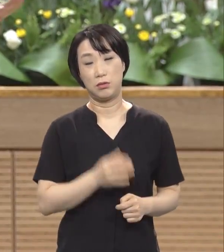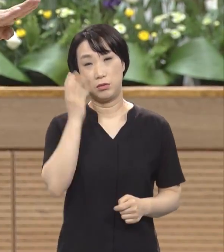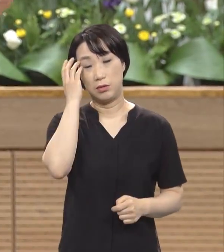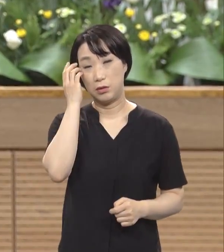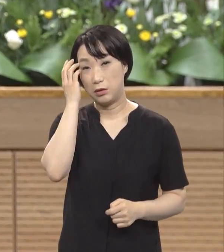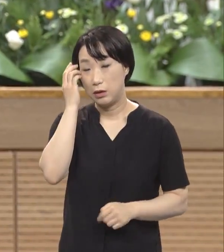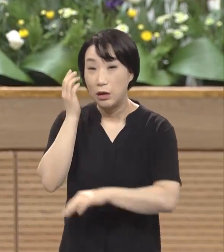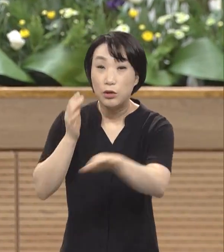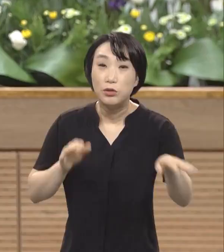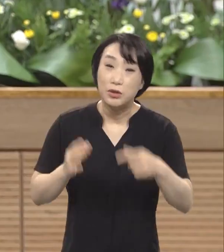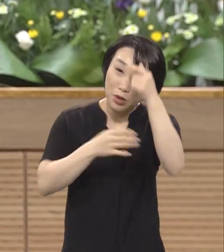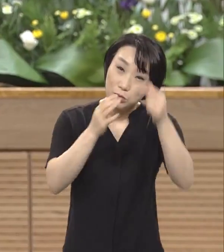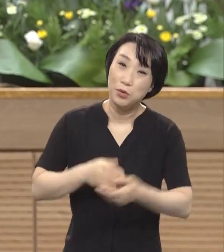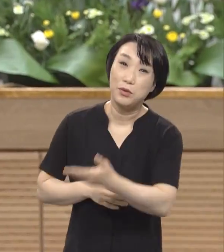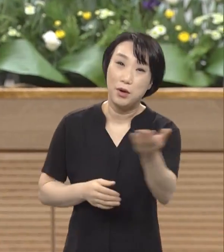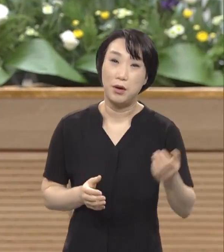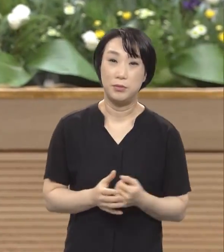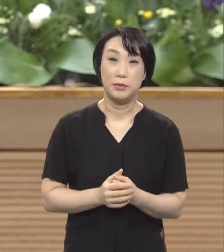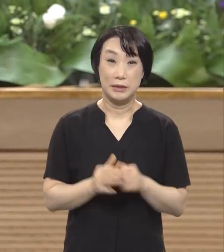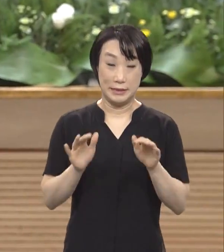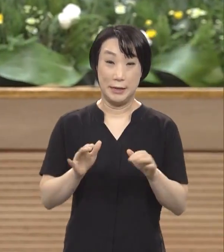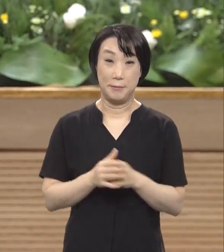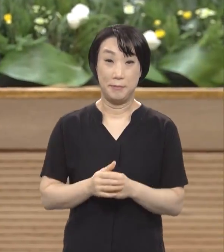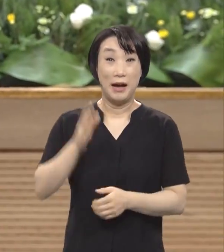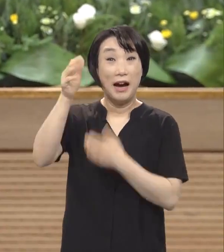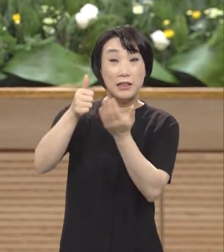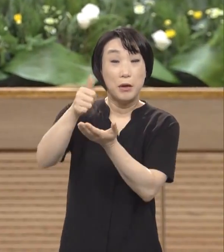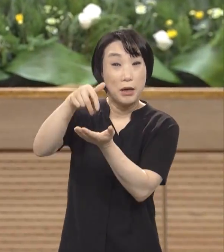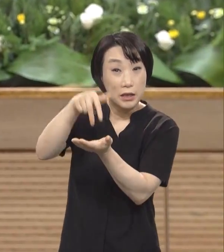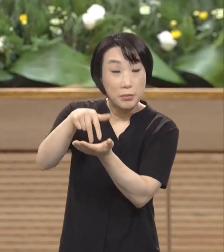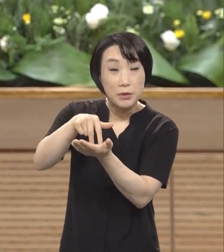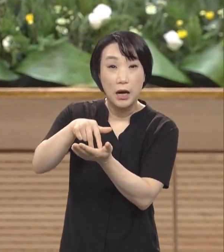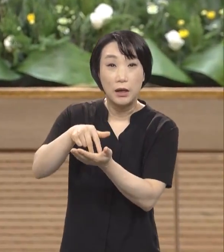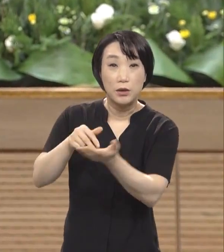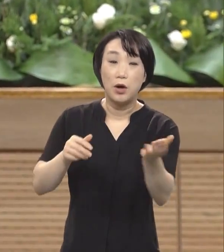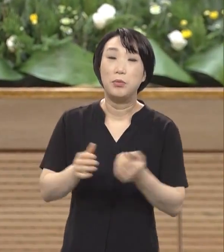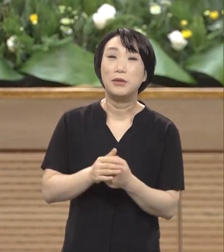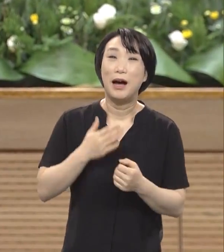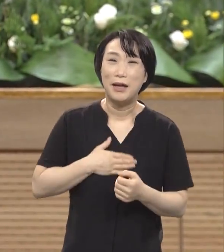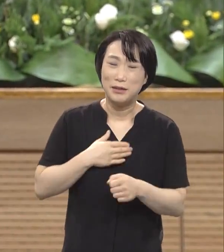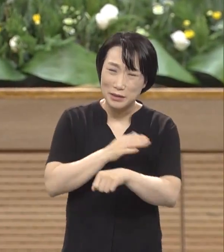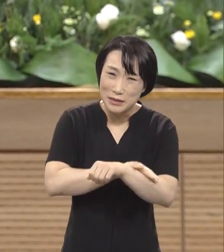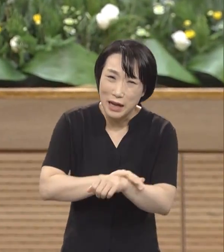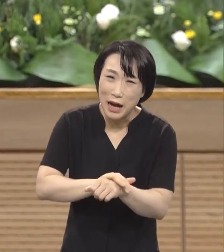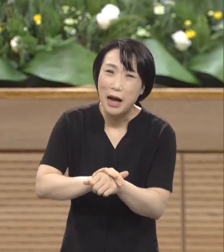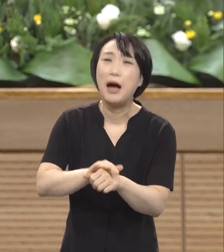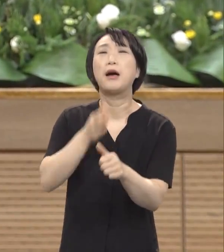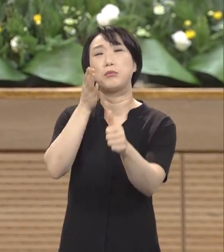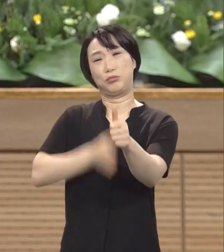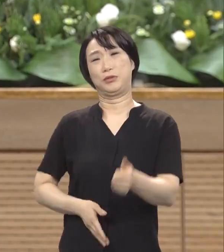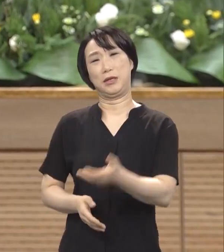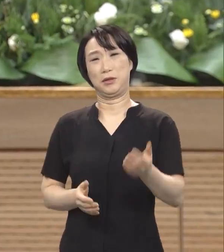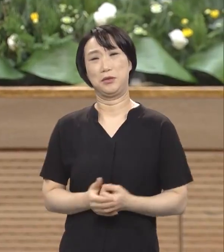우리 연세중학교 성도들은 하나님의 사정을 잘 아는,